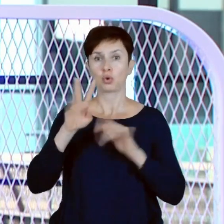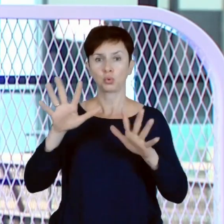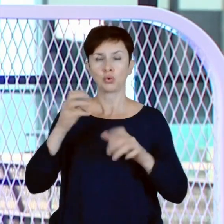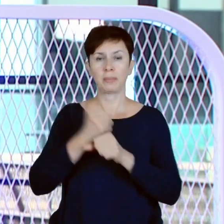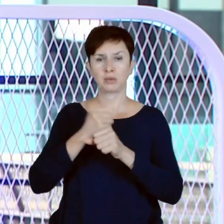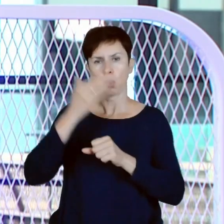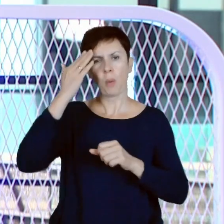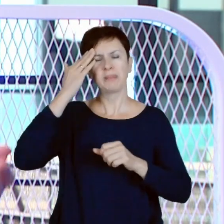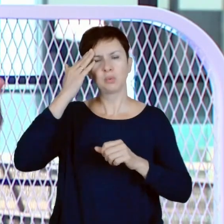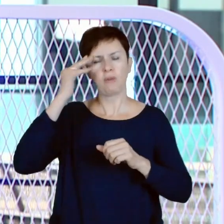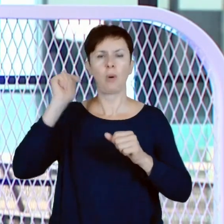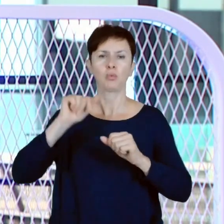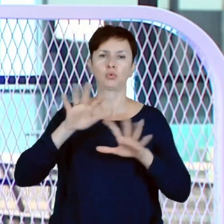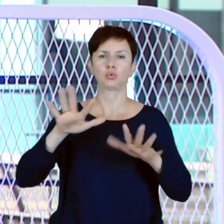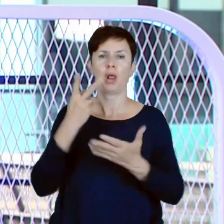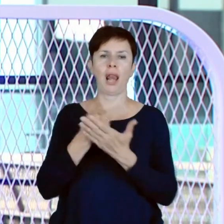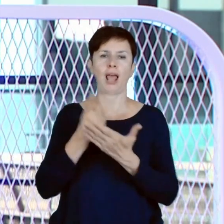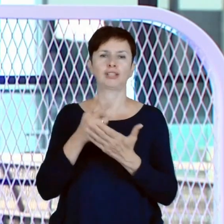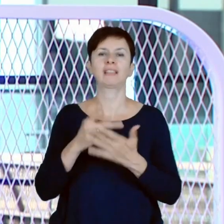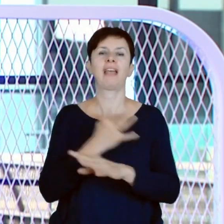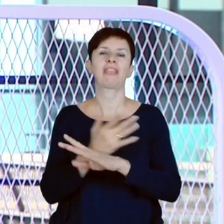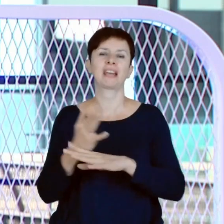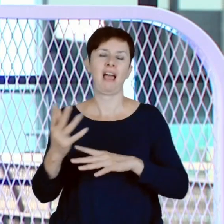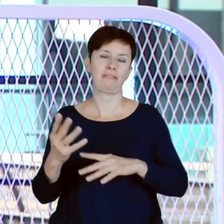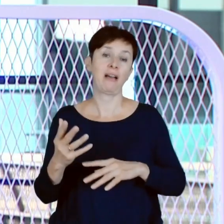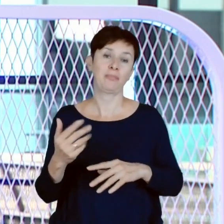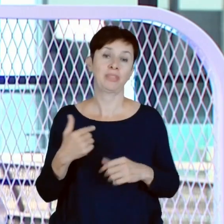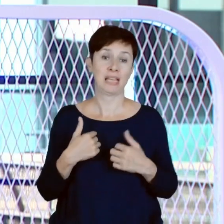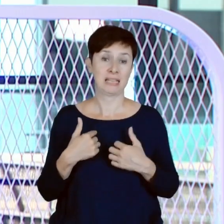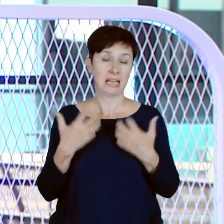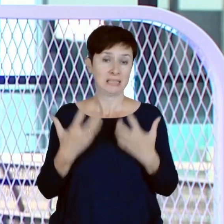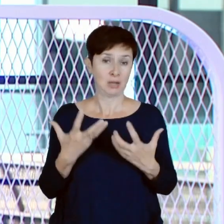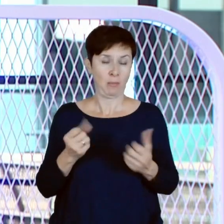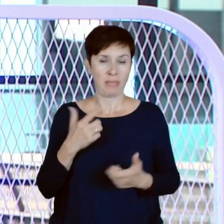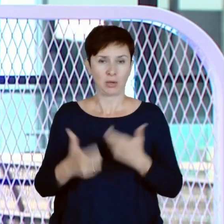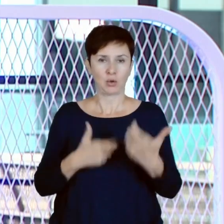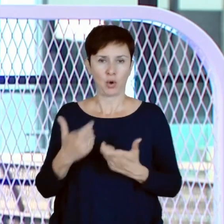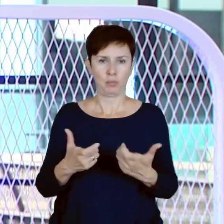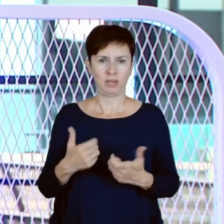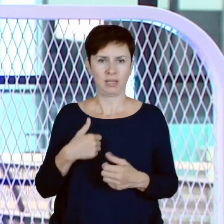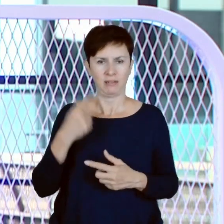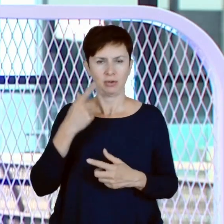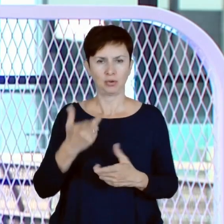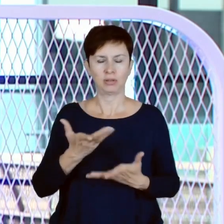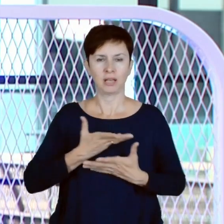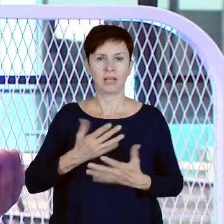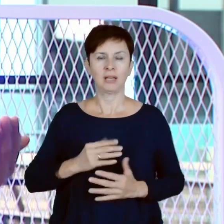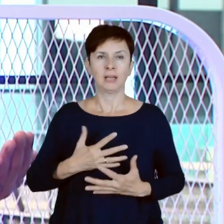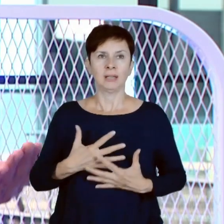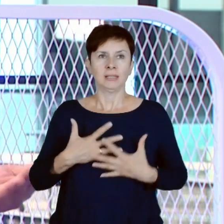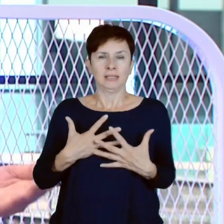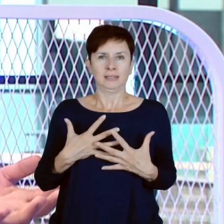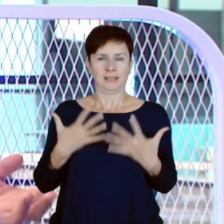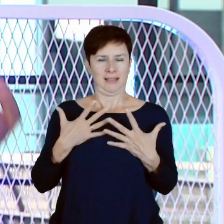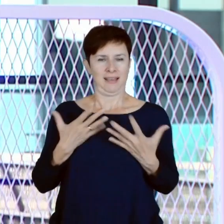na trawie. I dla mnie to jest taki nawyk, który chciałabym sobie wyrobić, bo ja wiem, że to mnie zbuduje, to znaczy, że to mnie zasili. Gdybyście